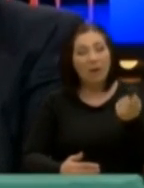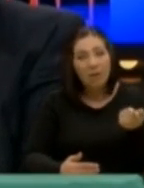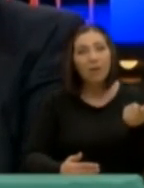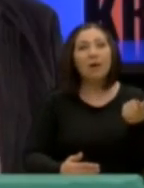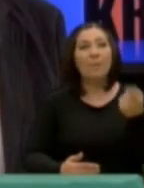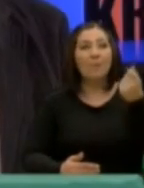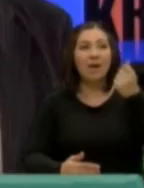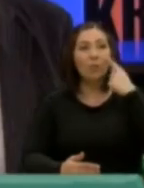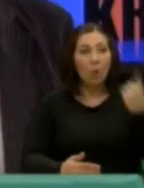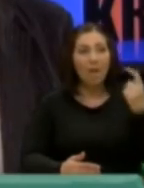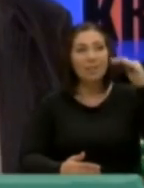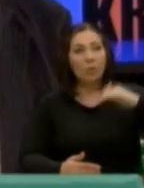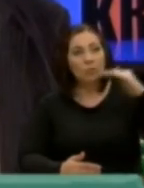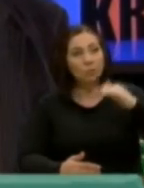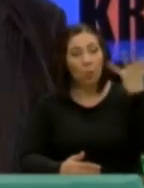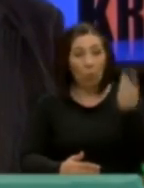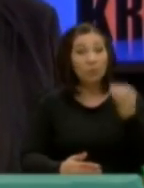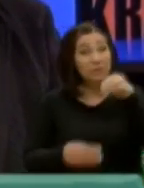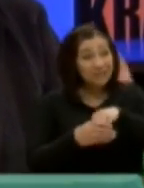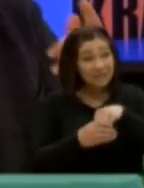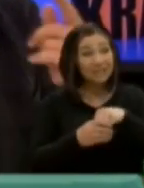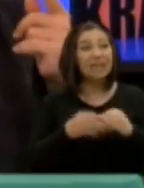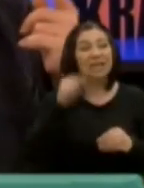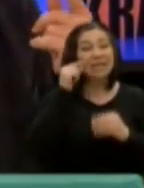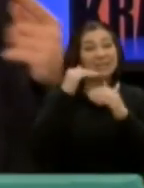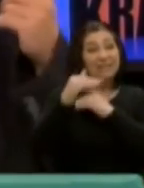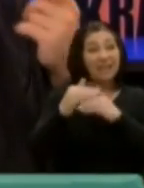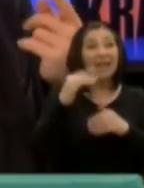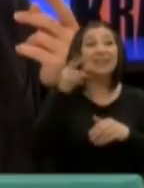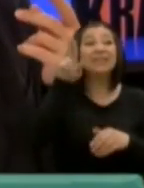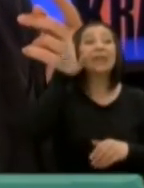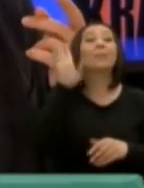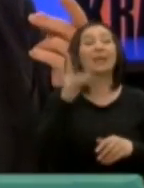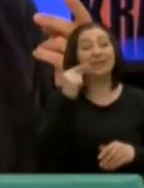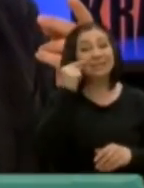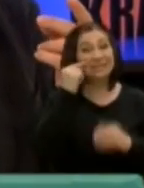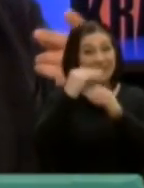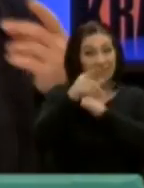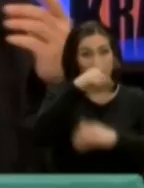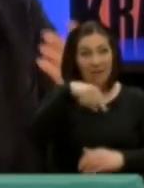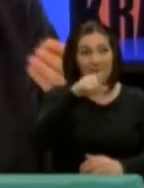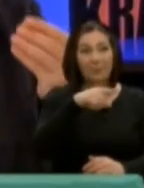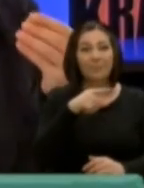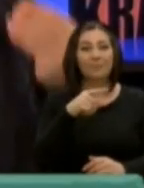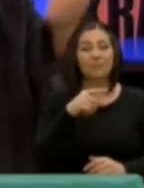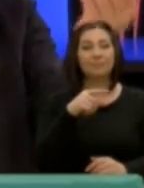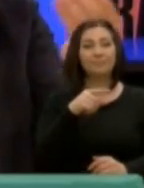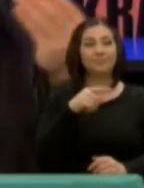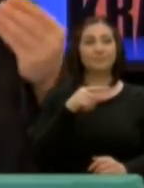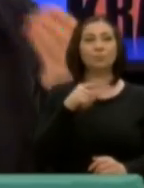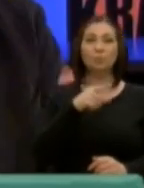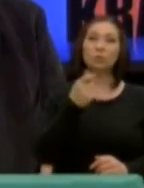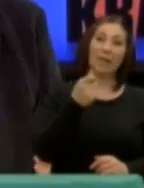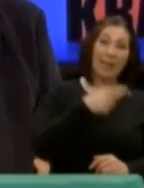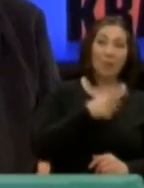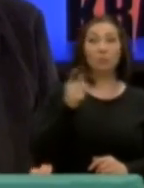Yani rakamsal olarak daha ucuza çıkmıştır. Evet. İnsanlara, tanımayan insanlara şey yaptırmıştır yani bu şu kadar